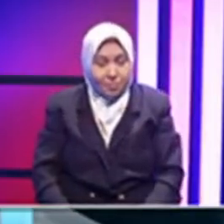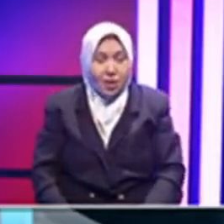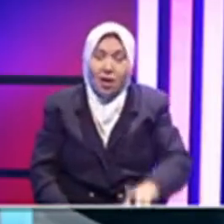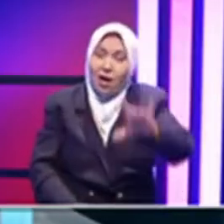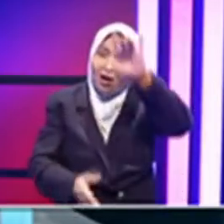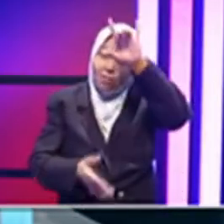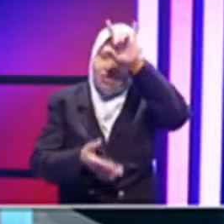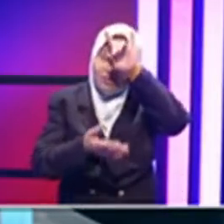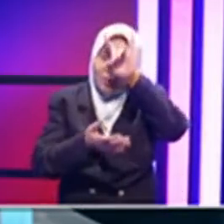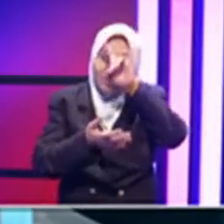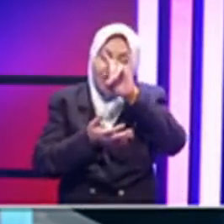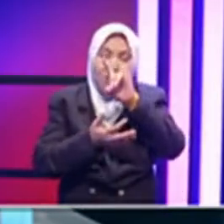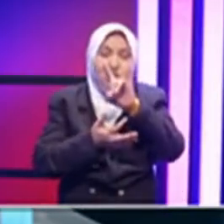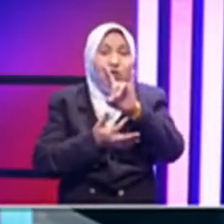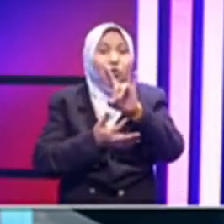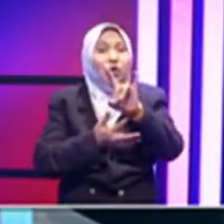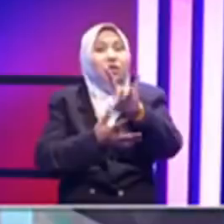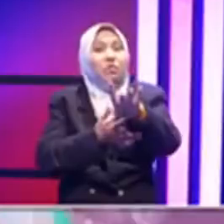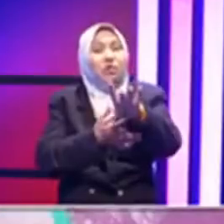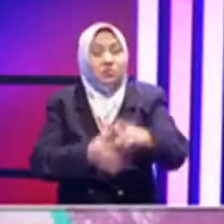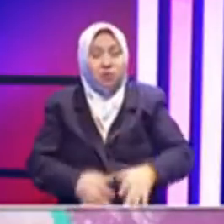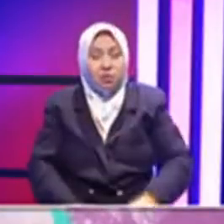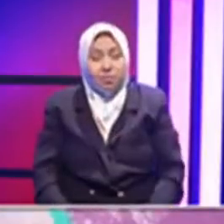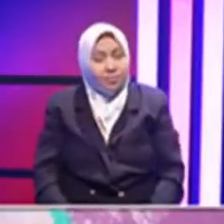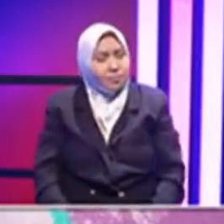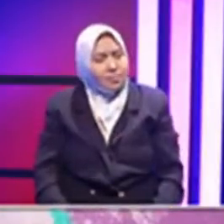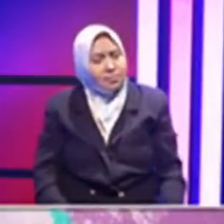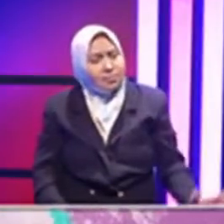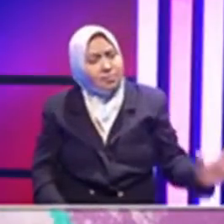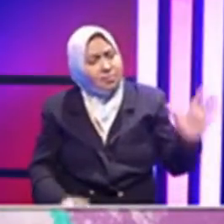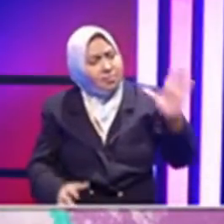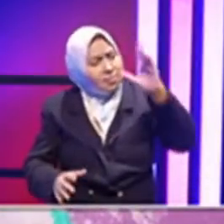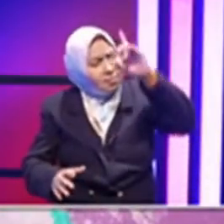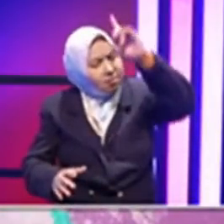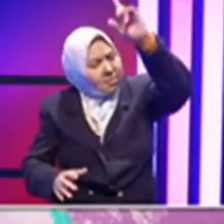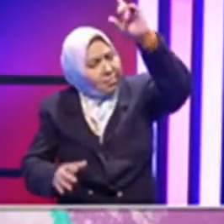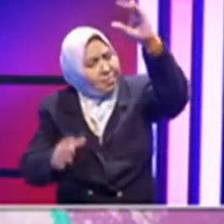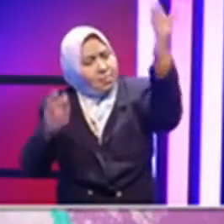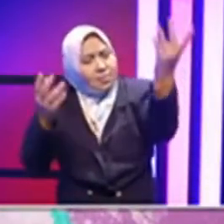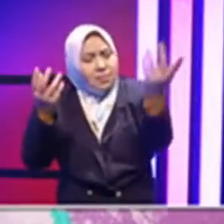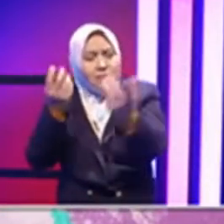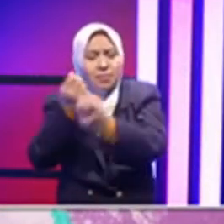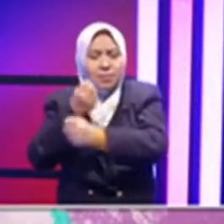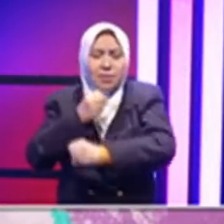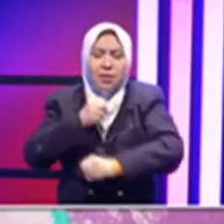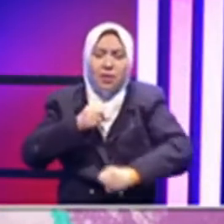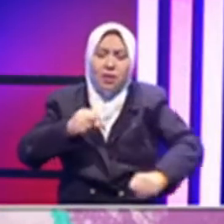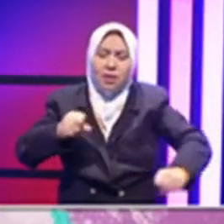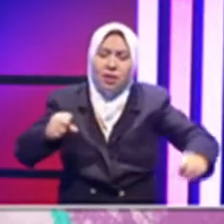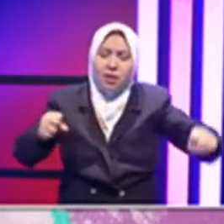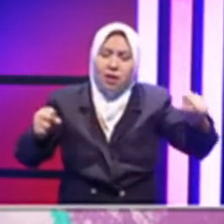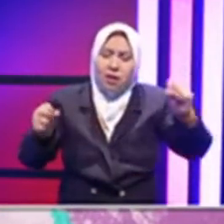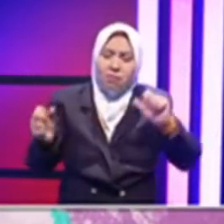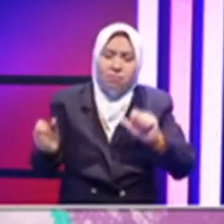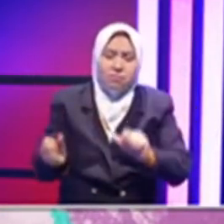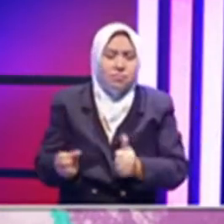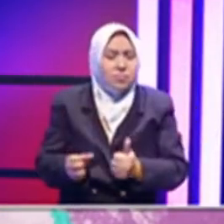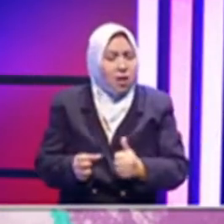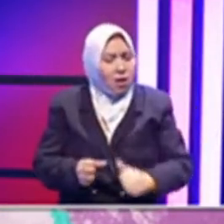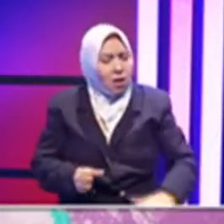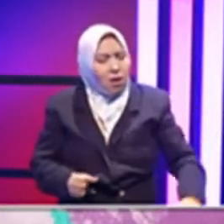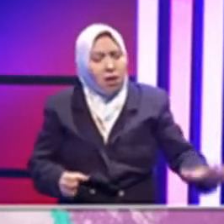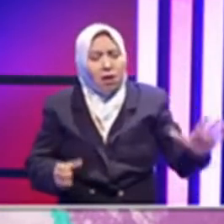A'udzubillahi minasyaitanir rajim. قد علمنا ما